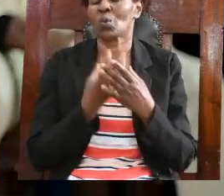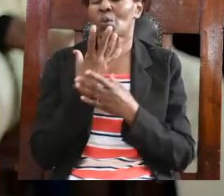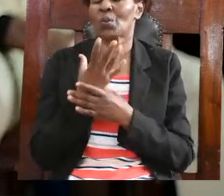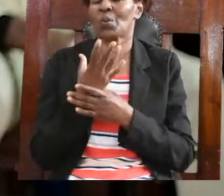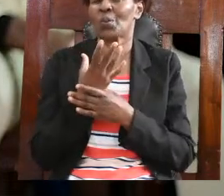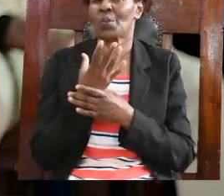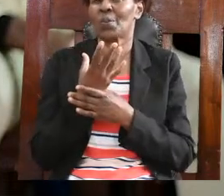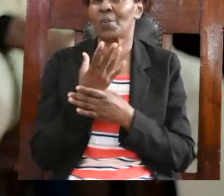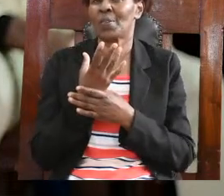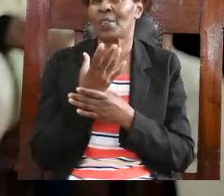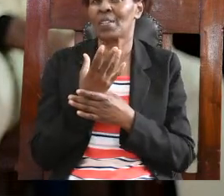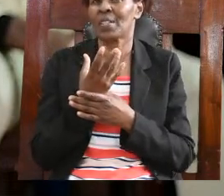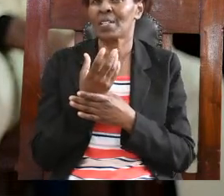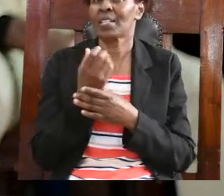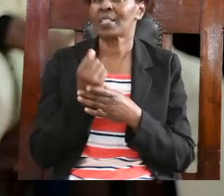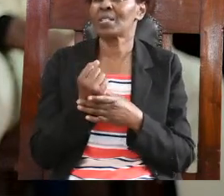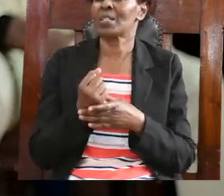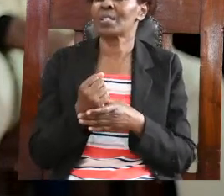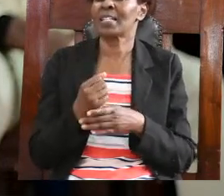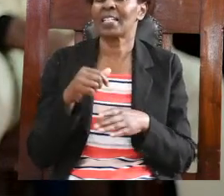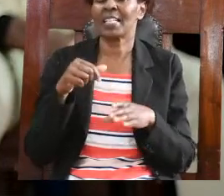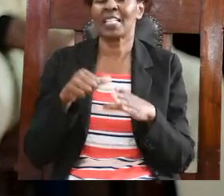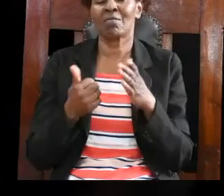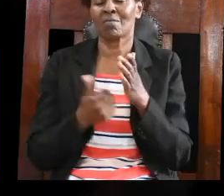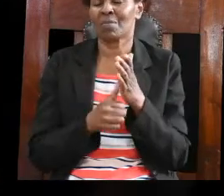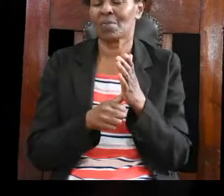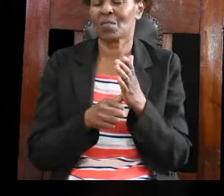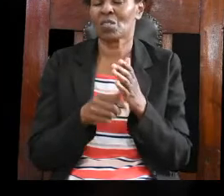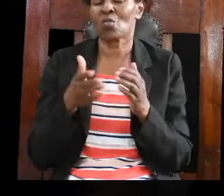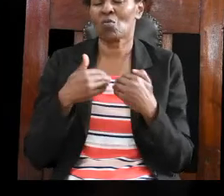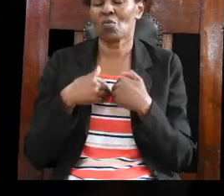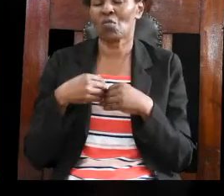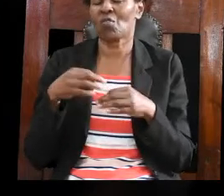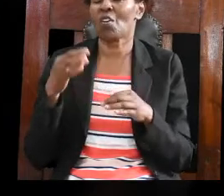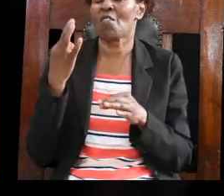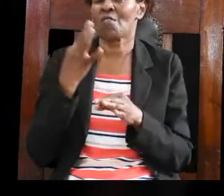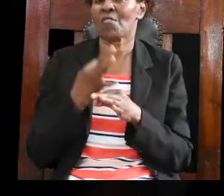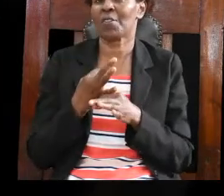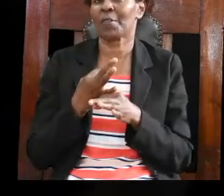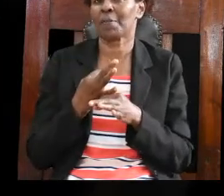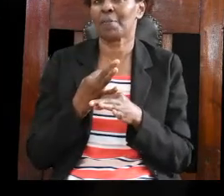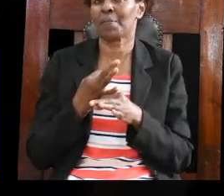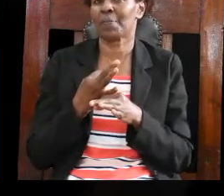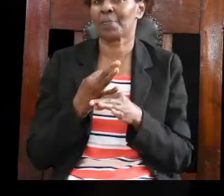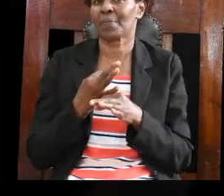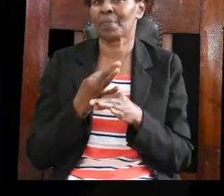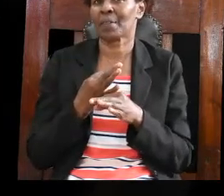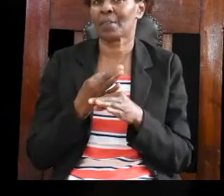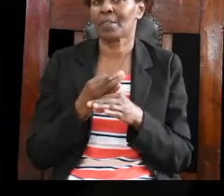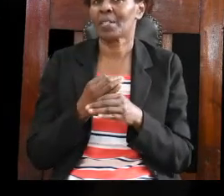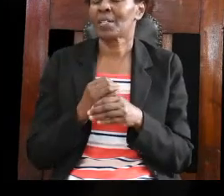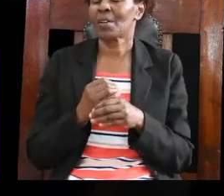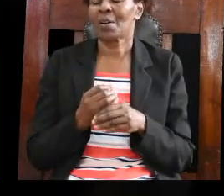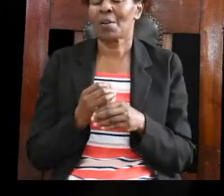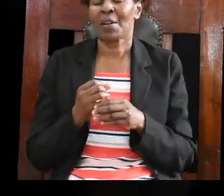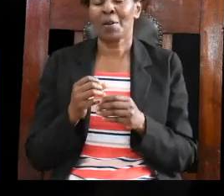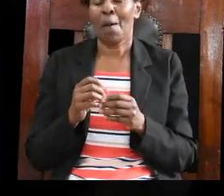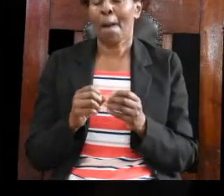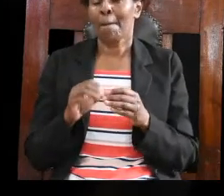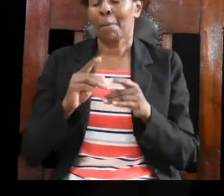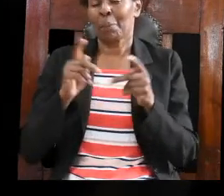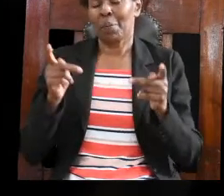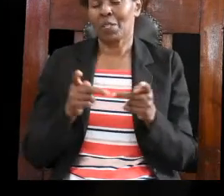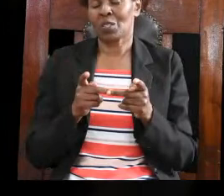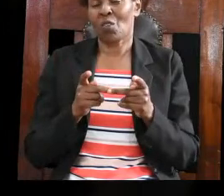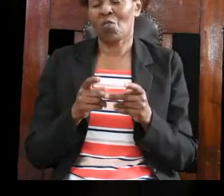huelewa nafasi ya mateso katika imani. Praise be to God. Maturity understands the place of suffering